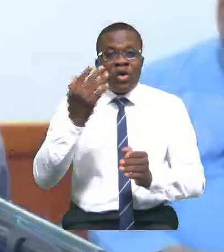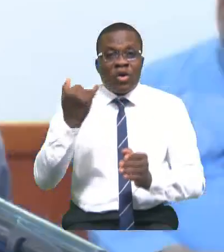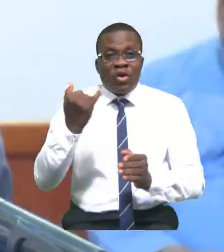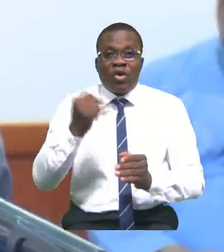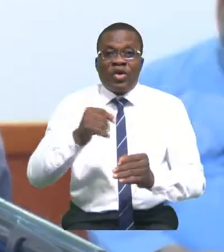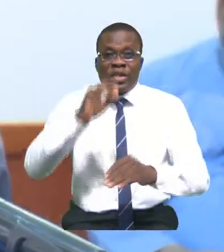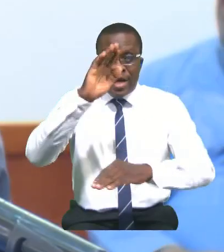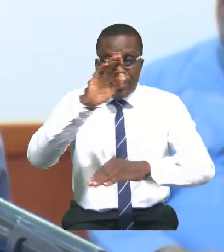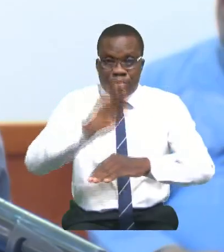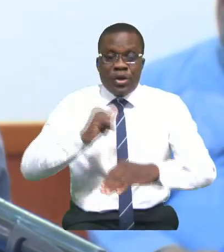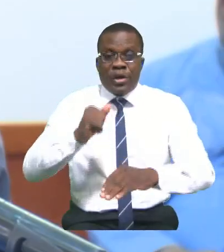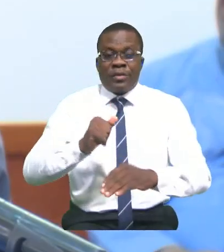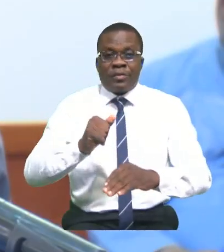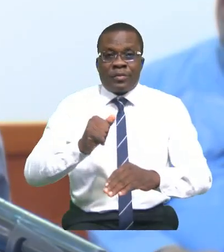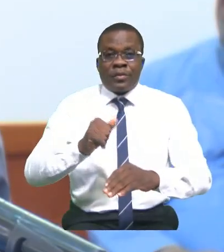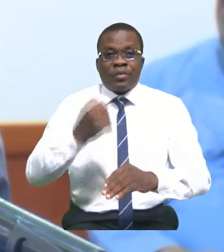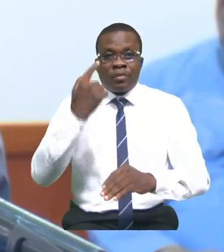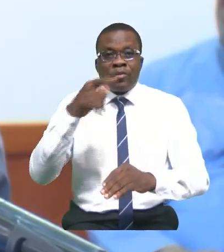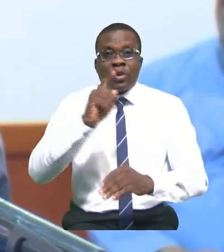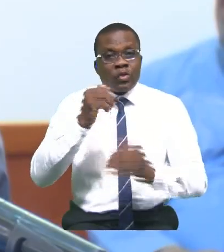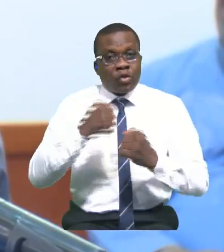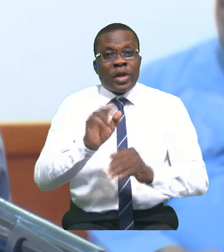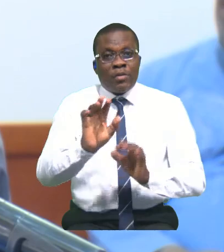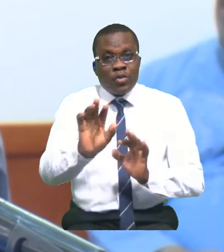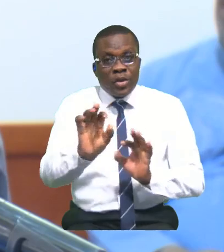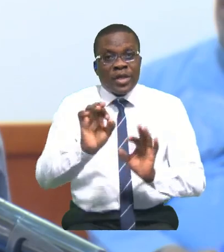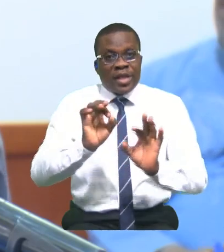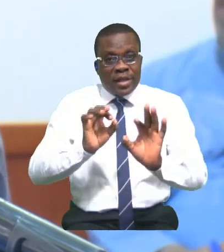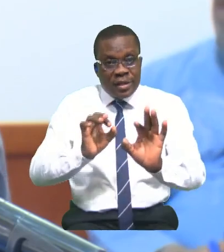interpellés pour qu'on a pu